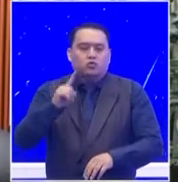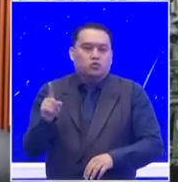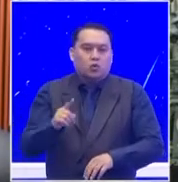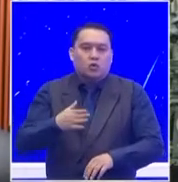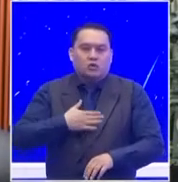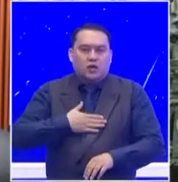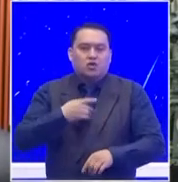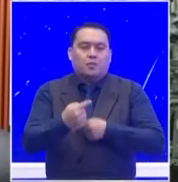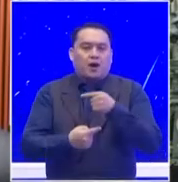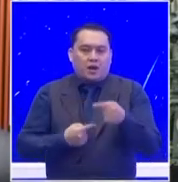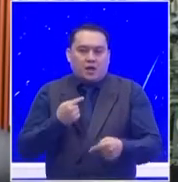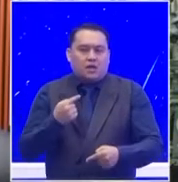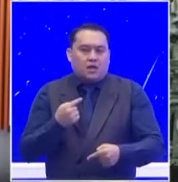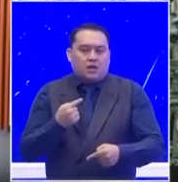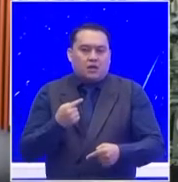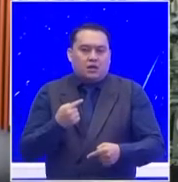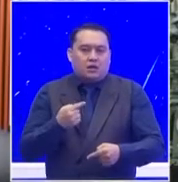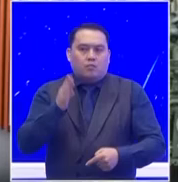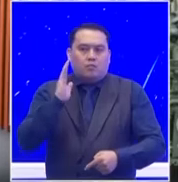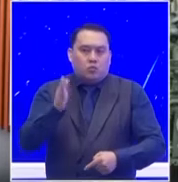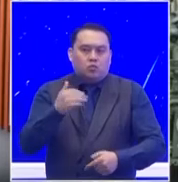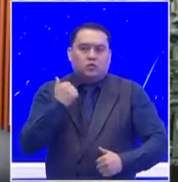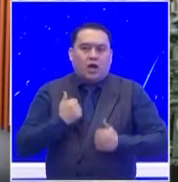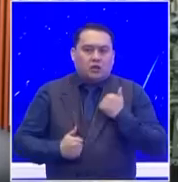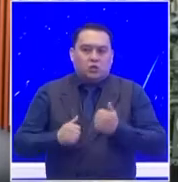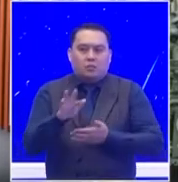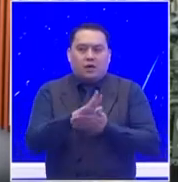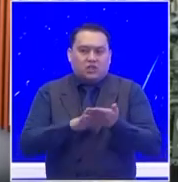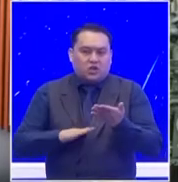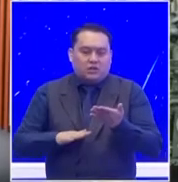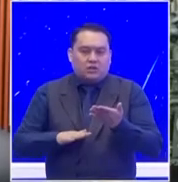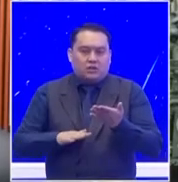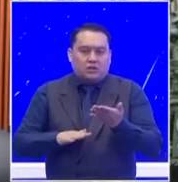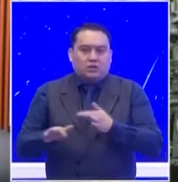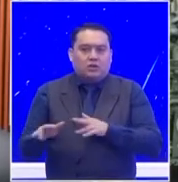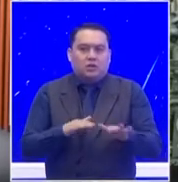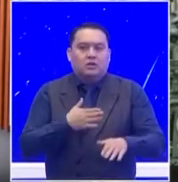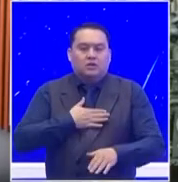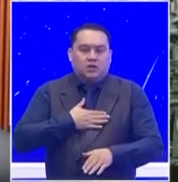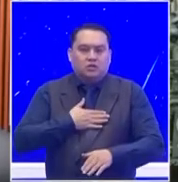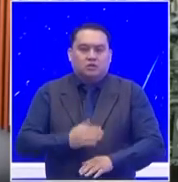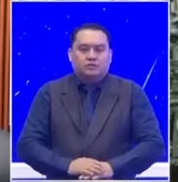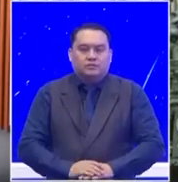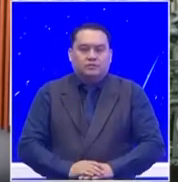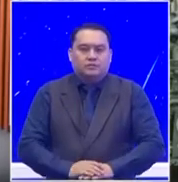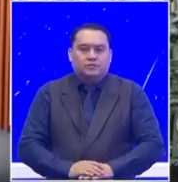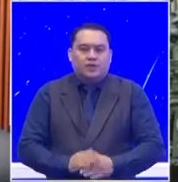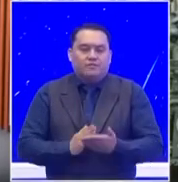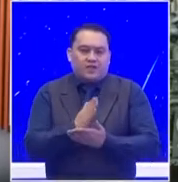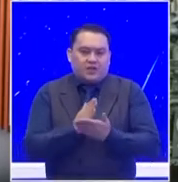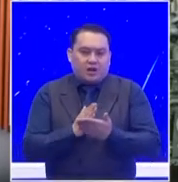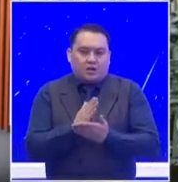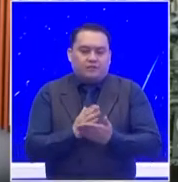наше поколение будет достойными продолжателями дела наших отцов и дедов, ветеранов